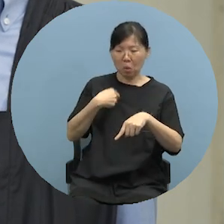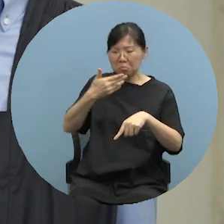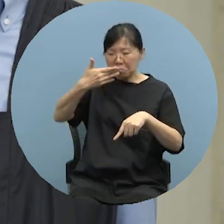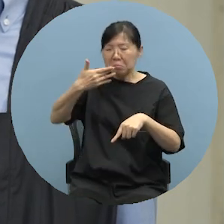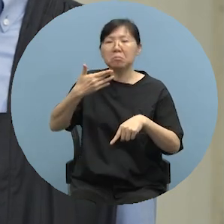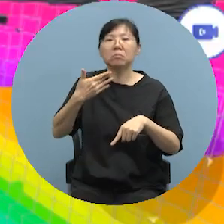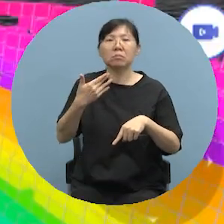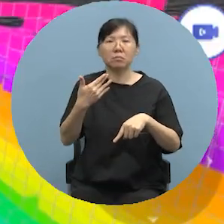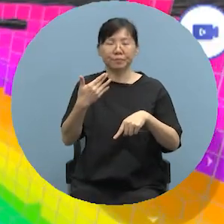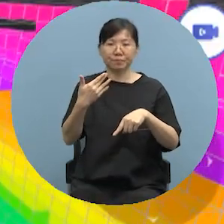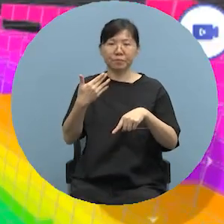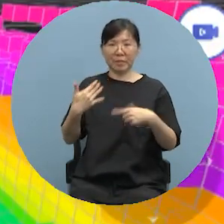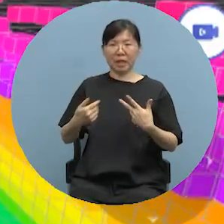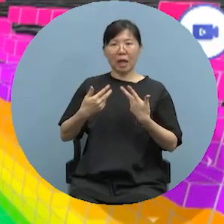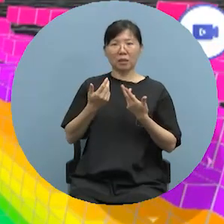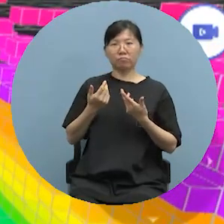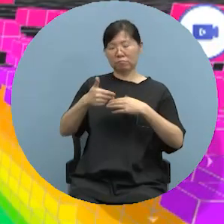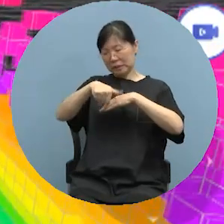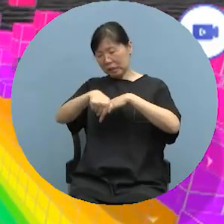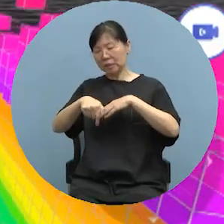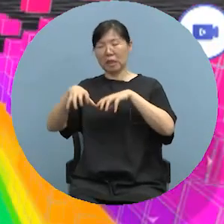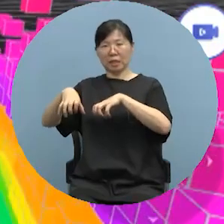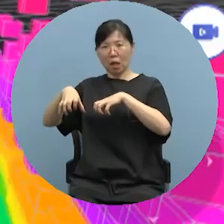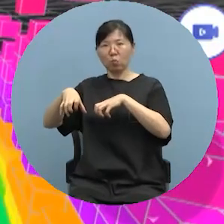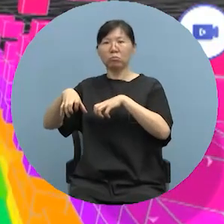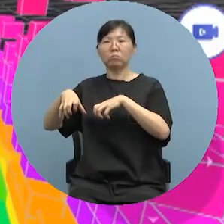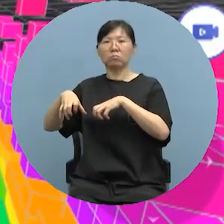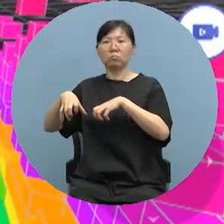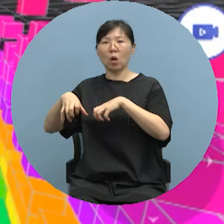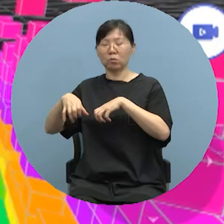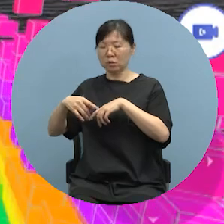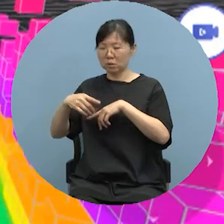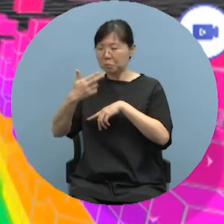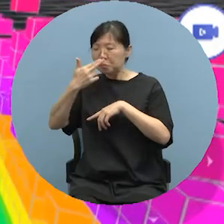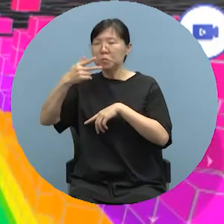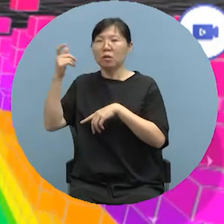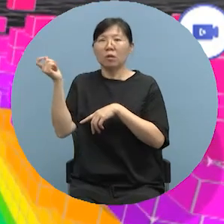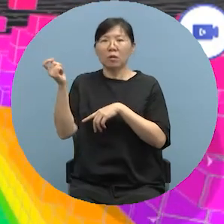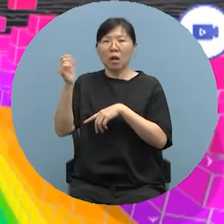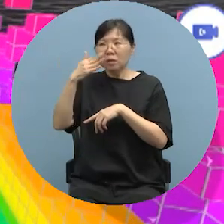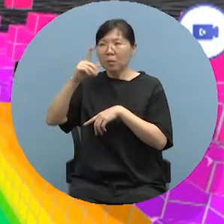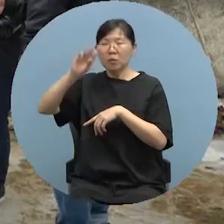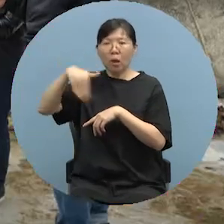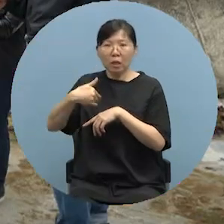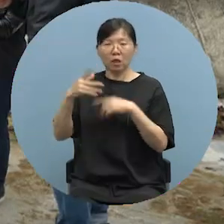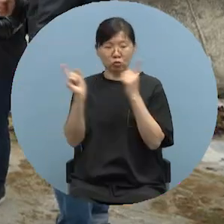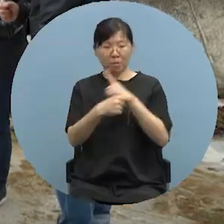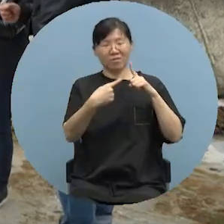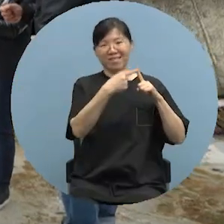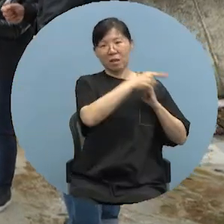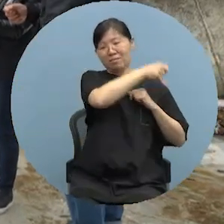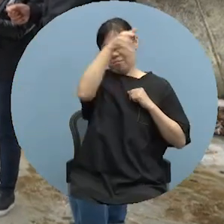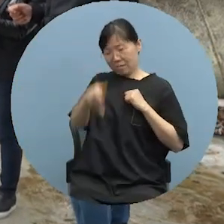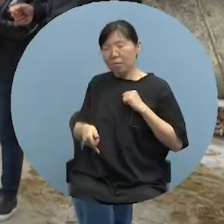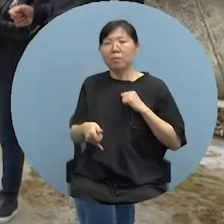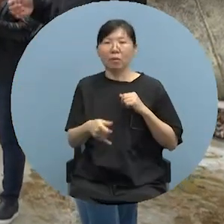擾嘅污染調查。我哋設計個機械狗，盡快可以去查到個污染源啦，都可以取代到調查人員